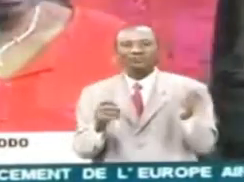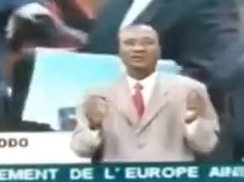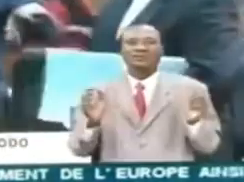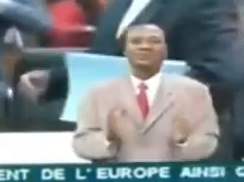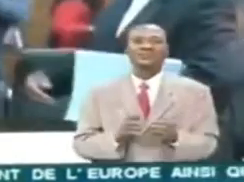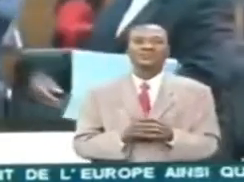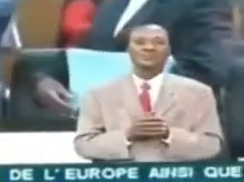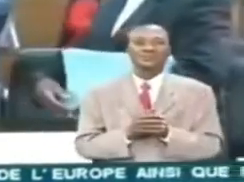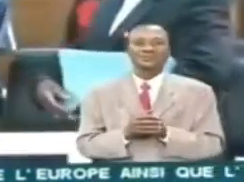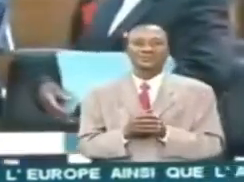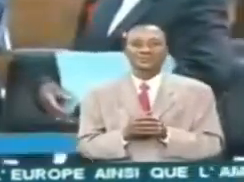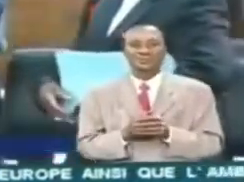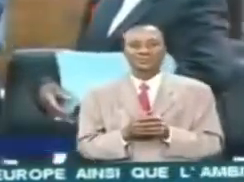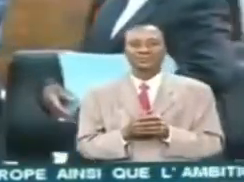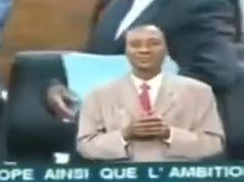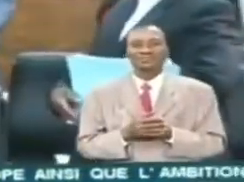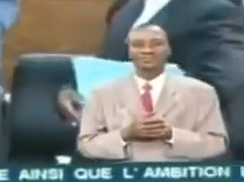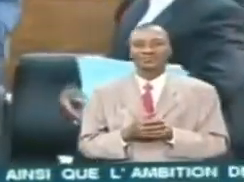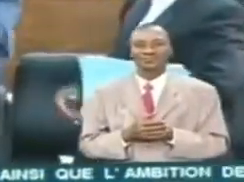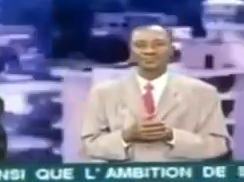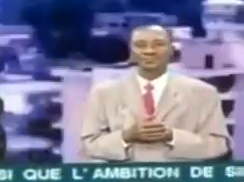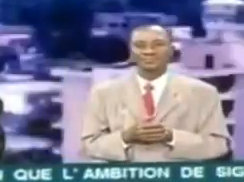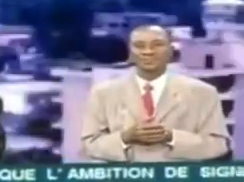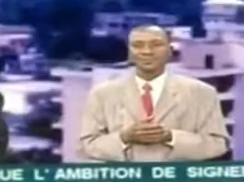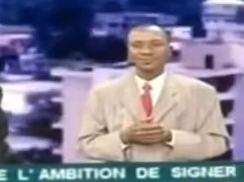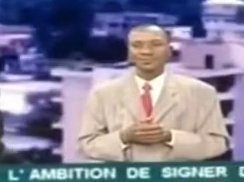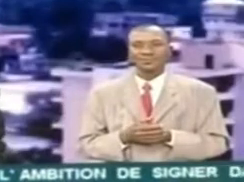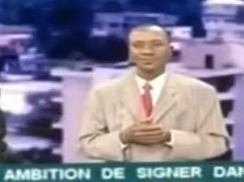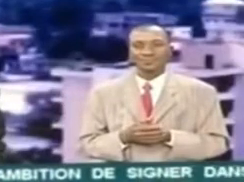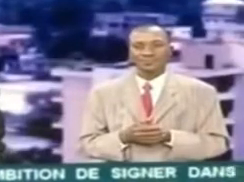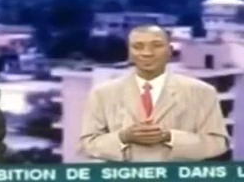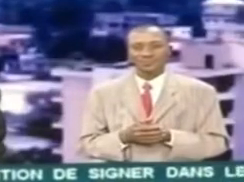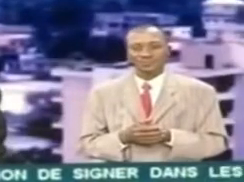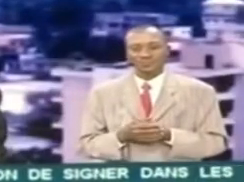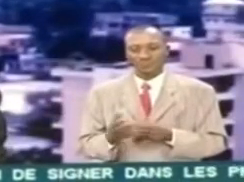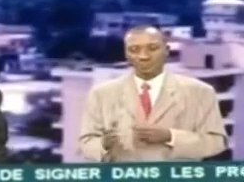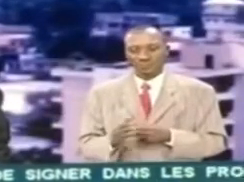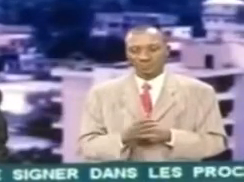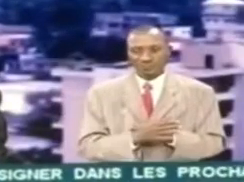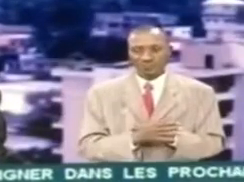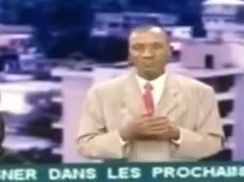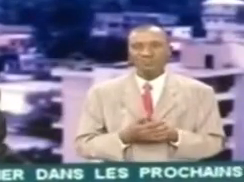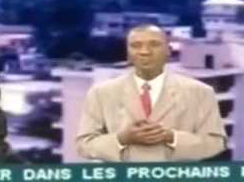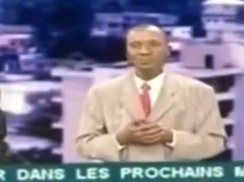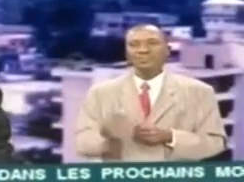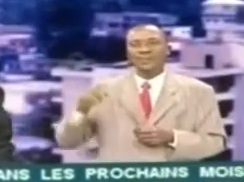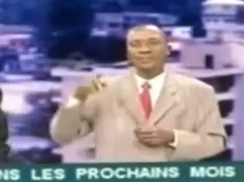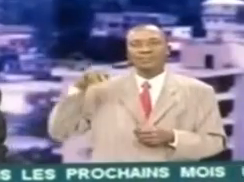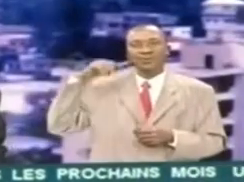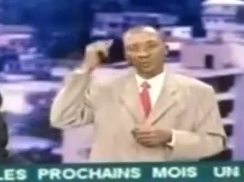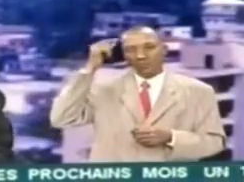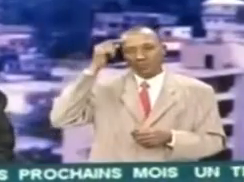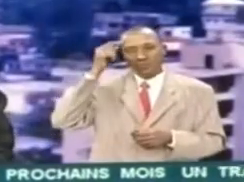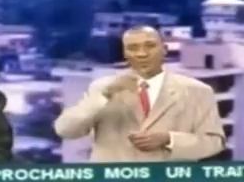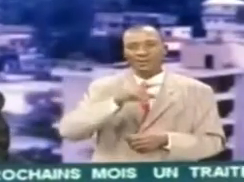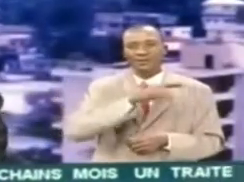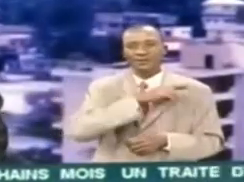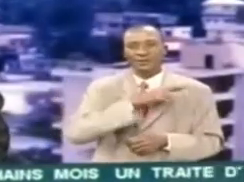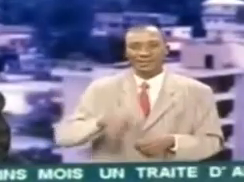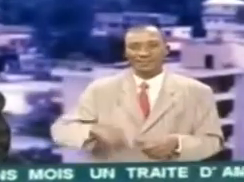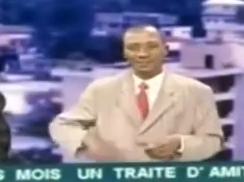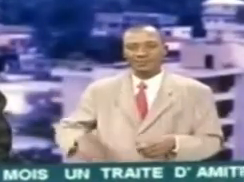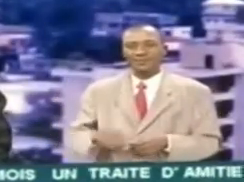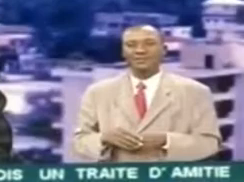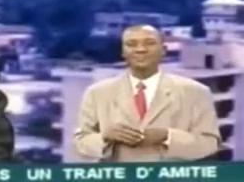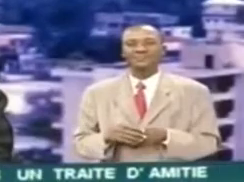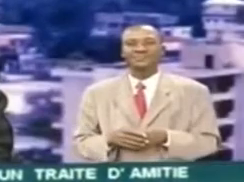des questions liées à l'aménagement du territoire. Choses promises et choses dues, le gouvernement de la République vient encore une fois